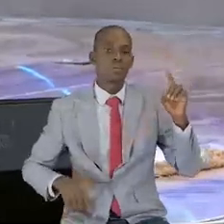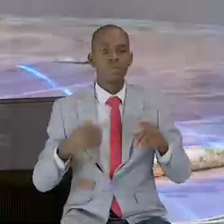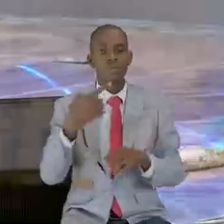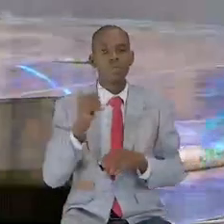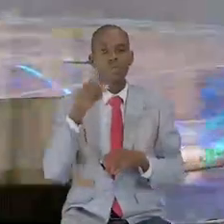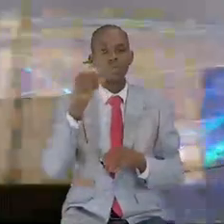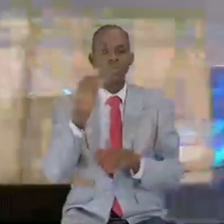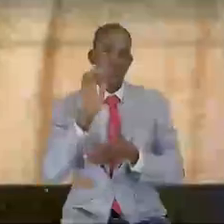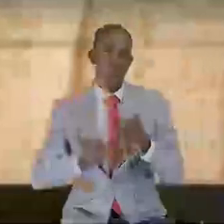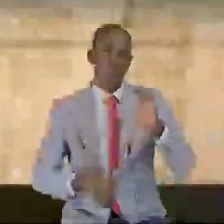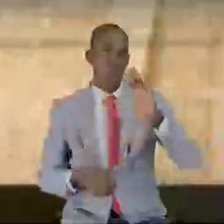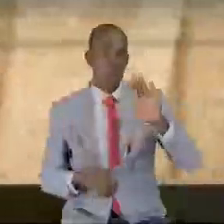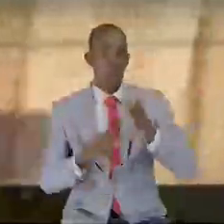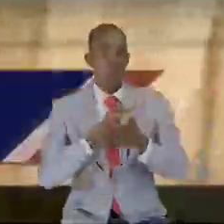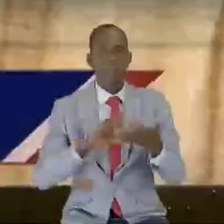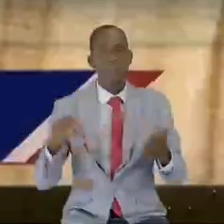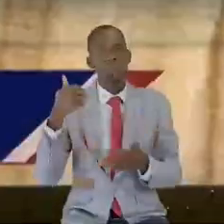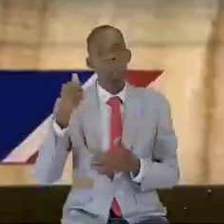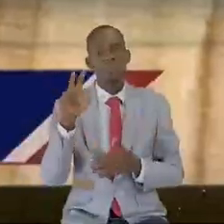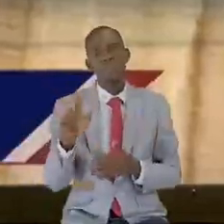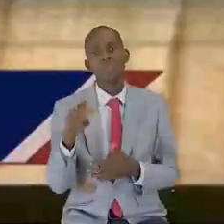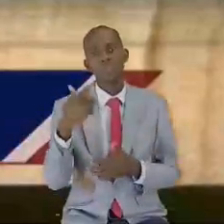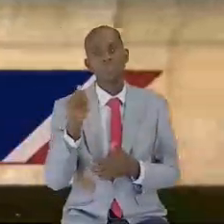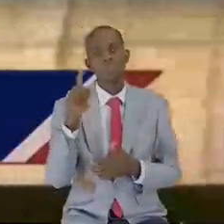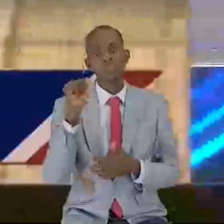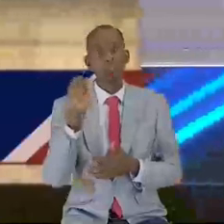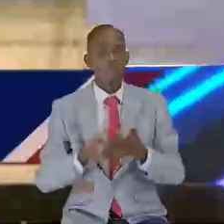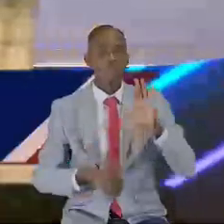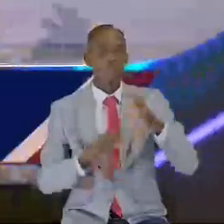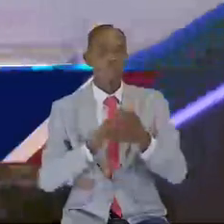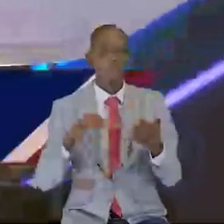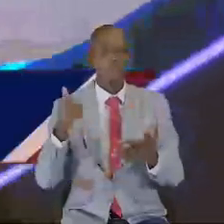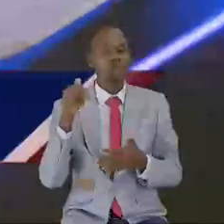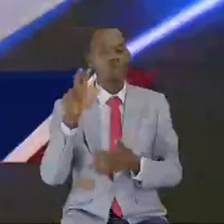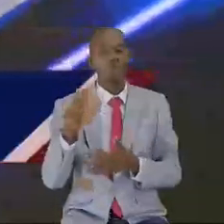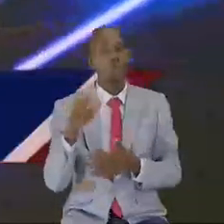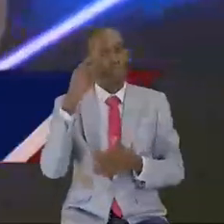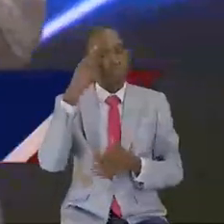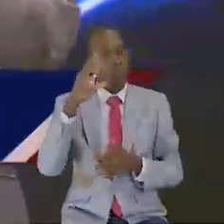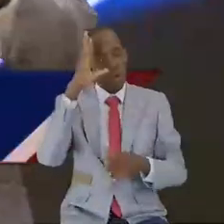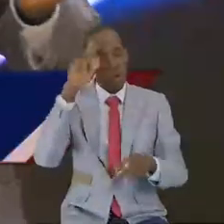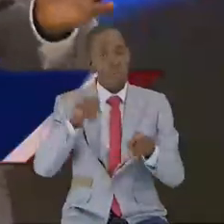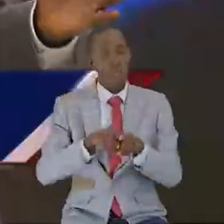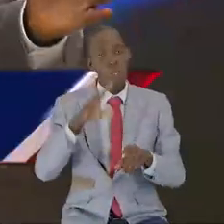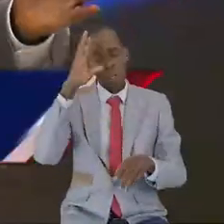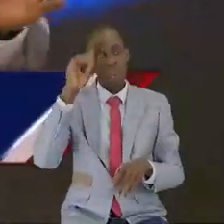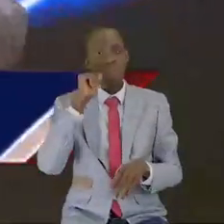Galates chapitre 5, verset 13. Verset 13 de Galates 5.